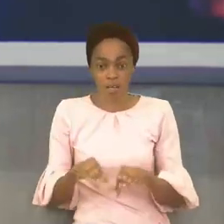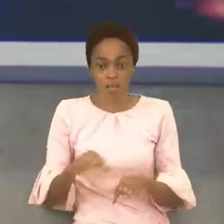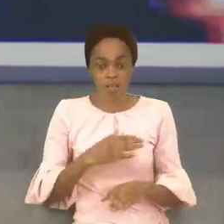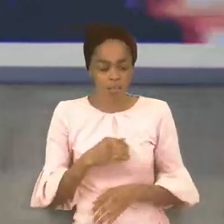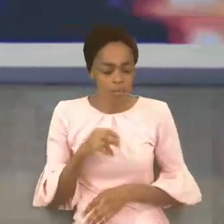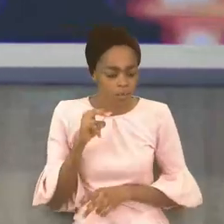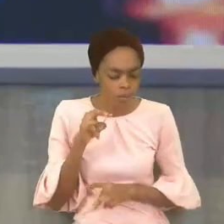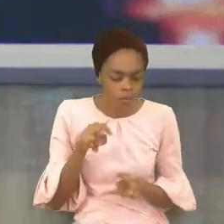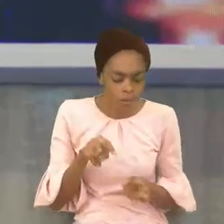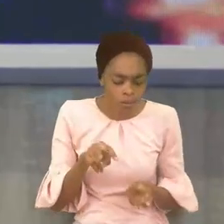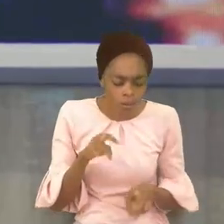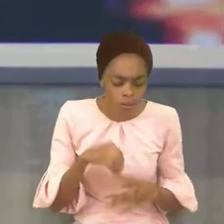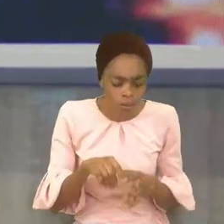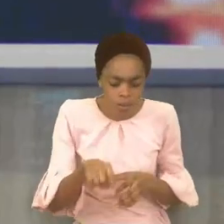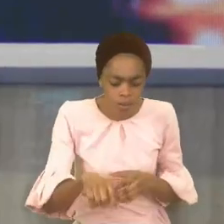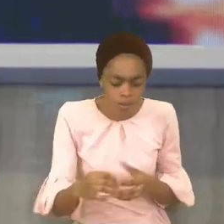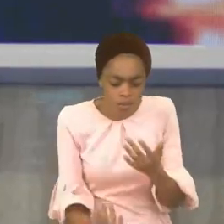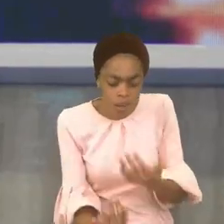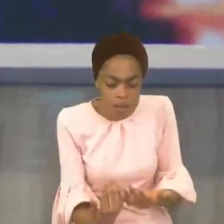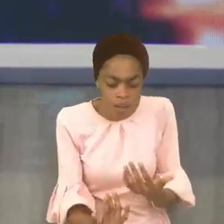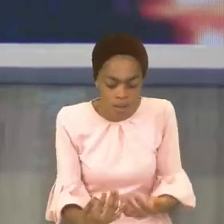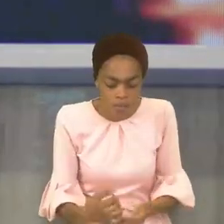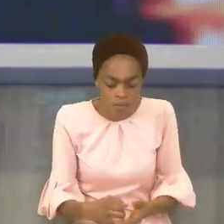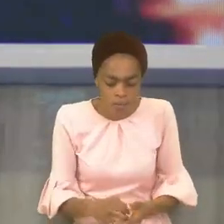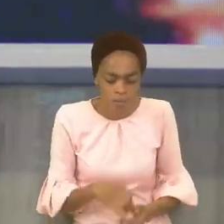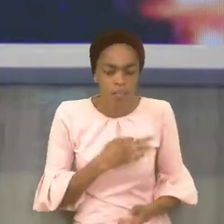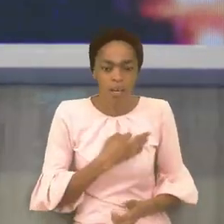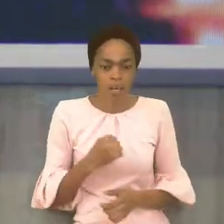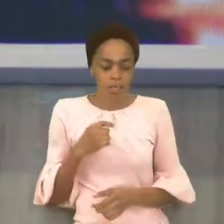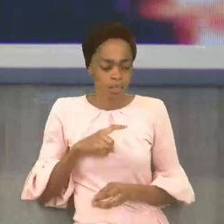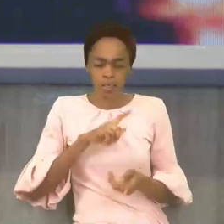Il regarda dans la fournaise, et